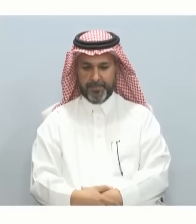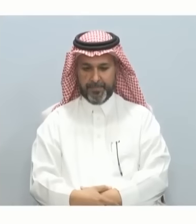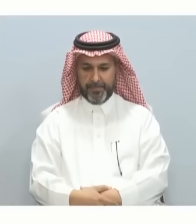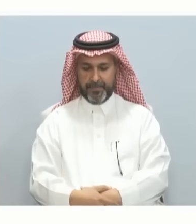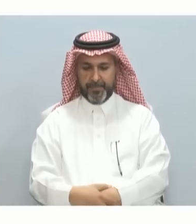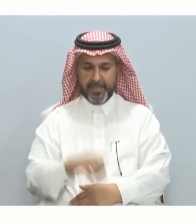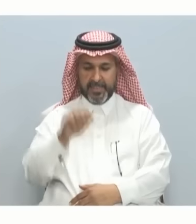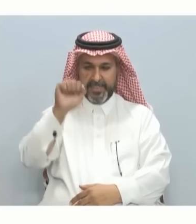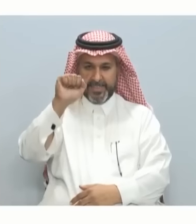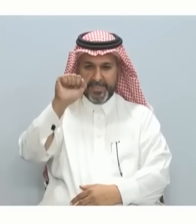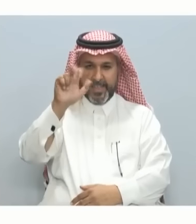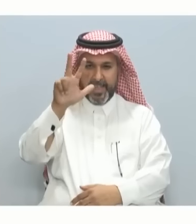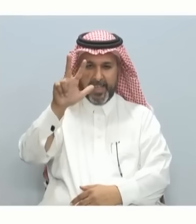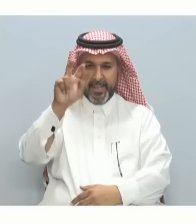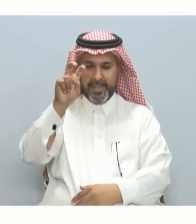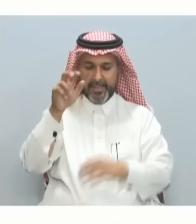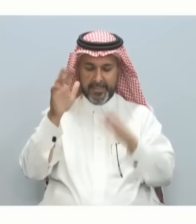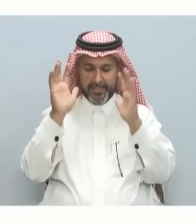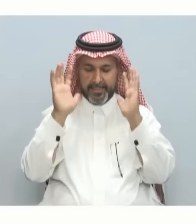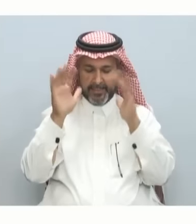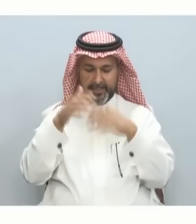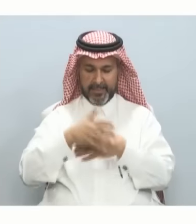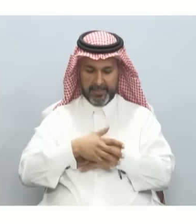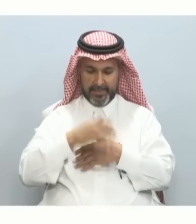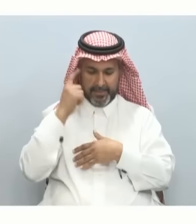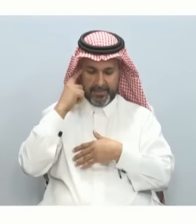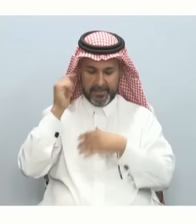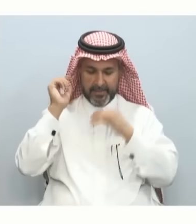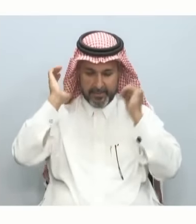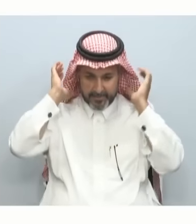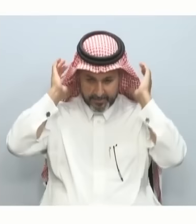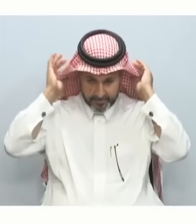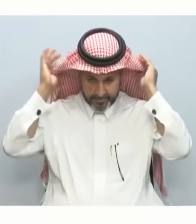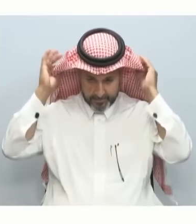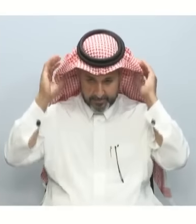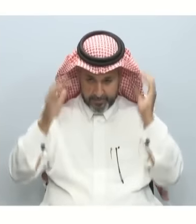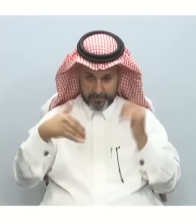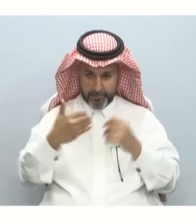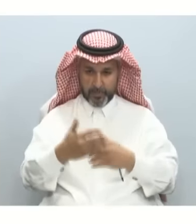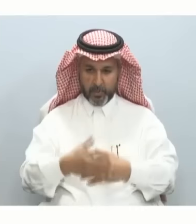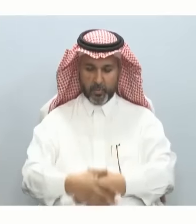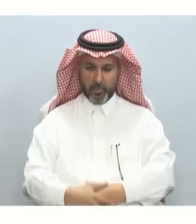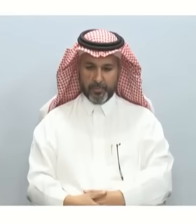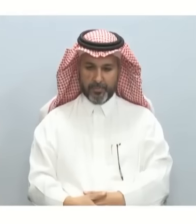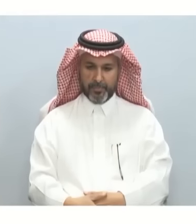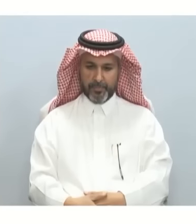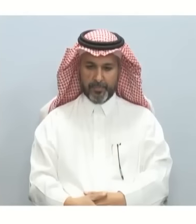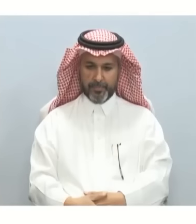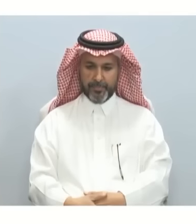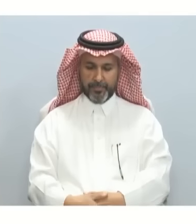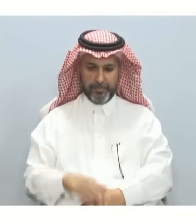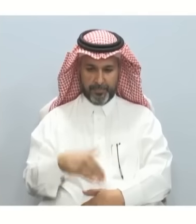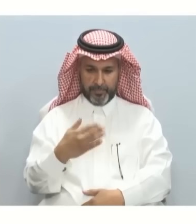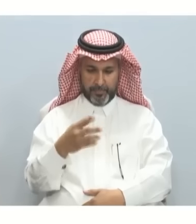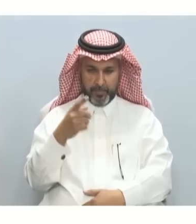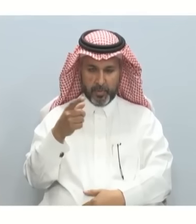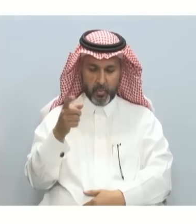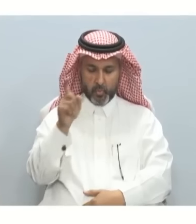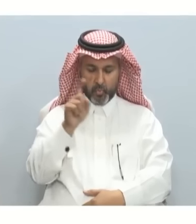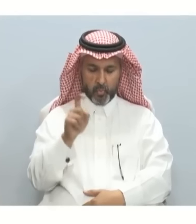اذن بهذا الشكل نكون عجبنا على هذا السؤال ابنائي وبناتي وننتقل واياكم الى السؤال التالي